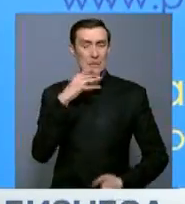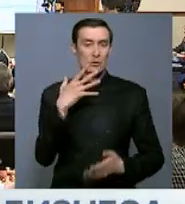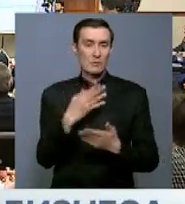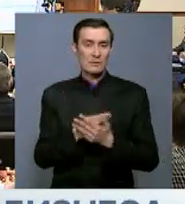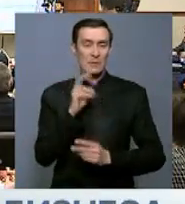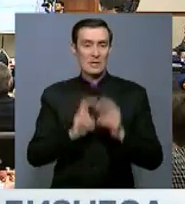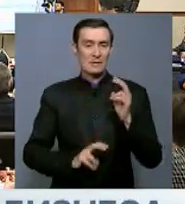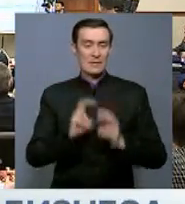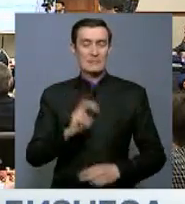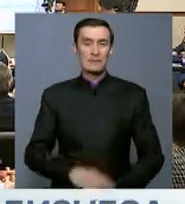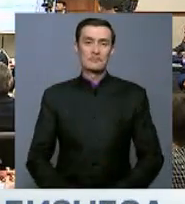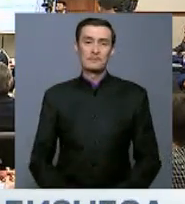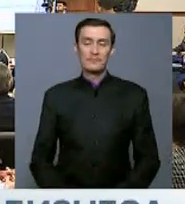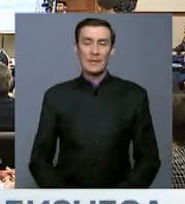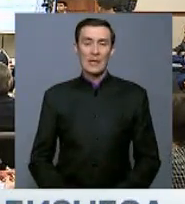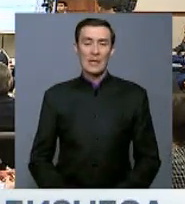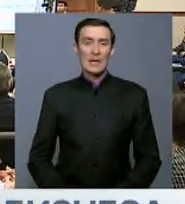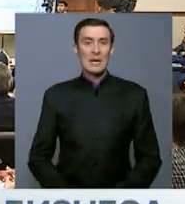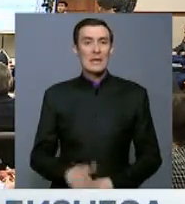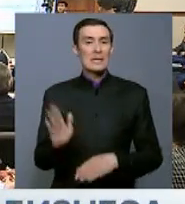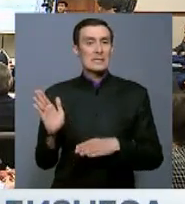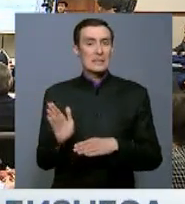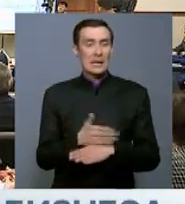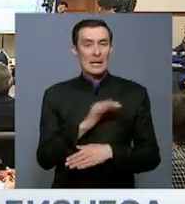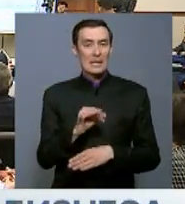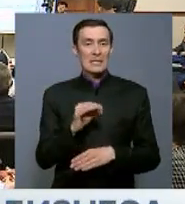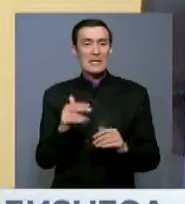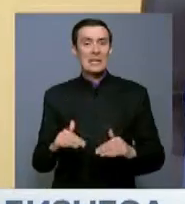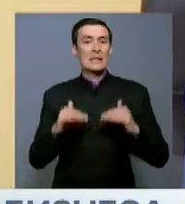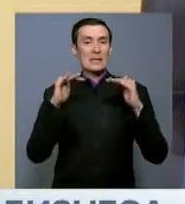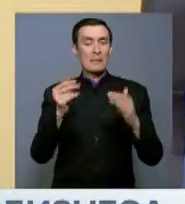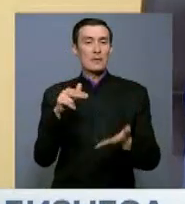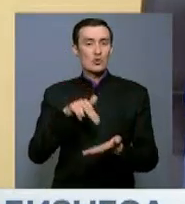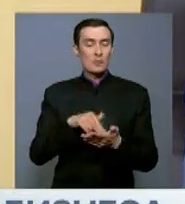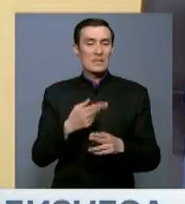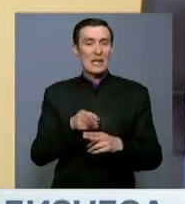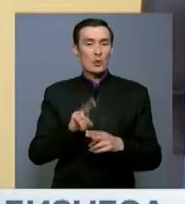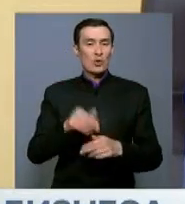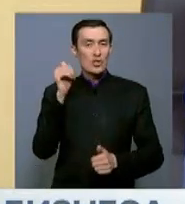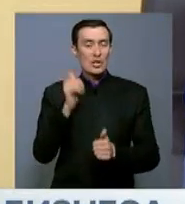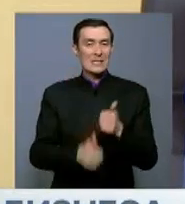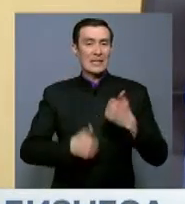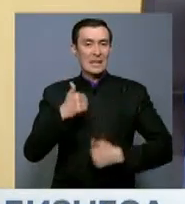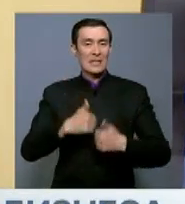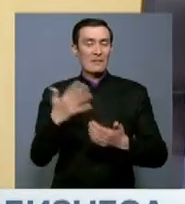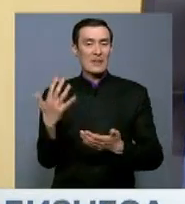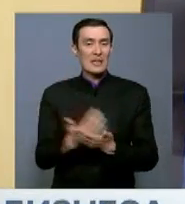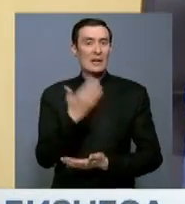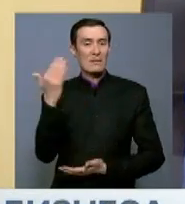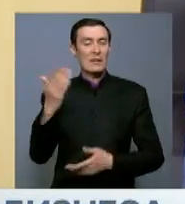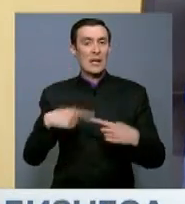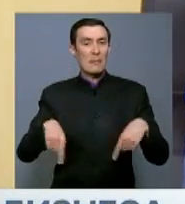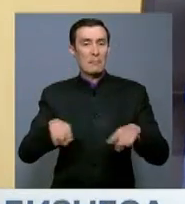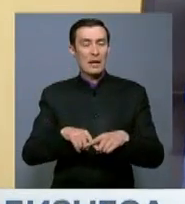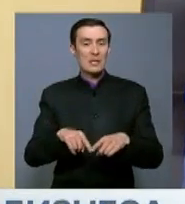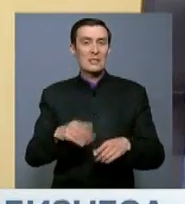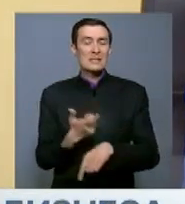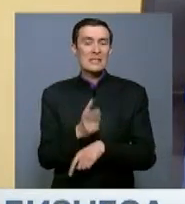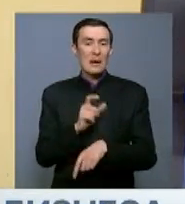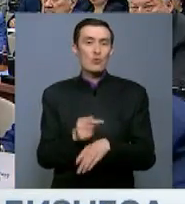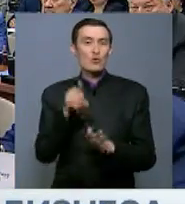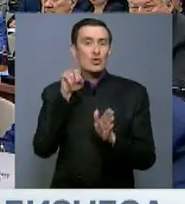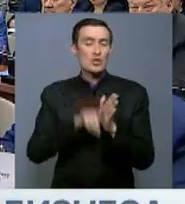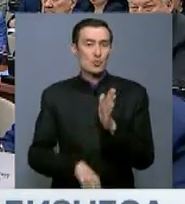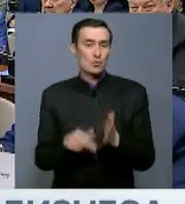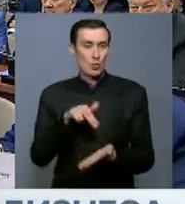товаропроизводители. Искоренять планируется и демпинг цен, из-за которых нередко тендер выигрывают компании, предложившие самую